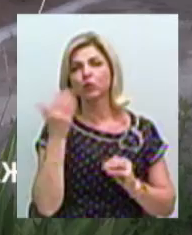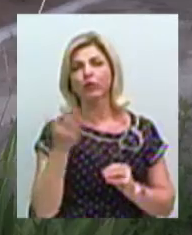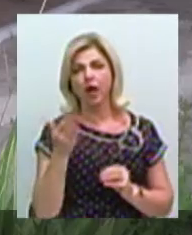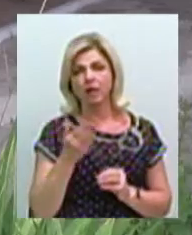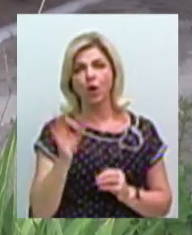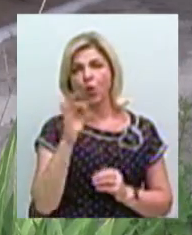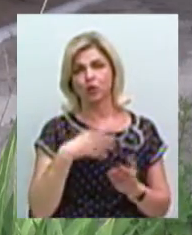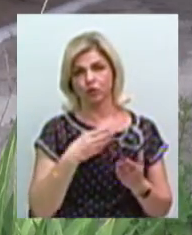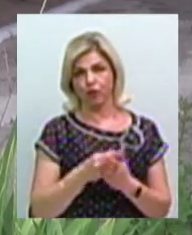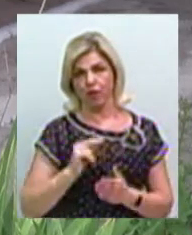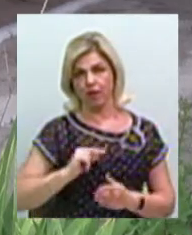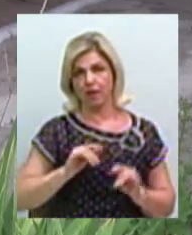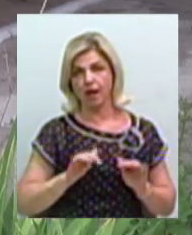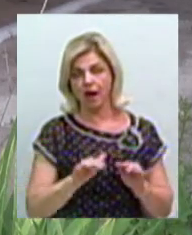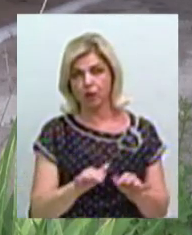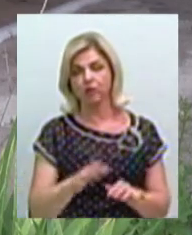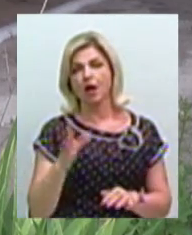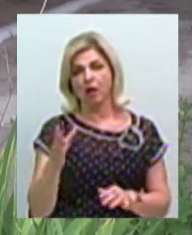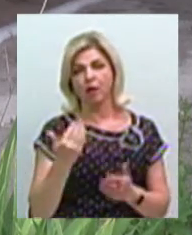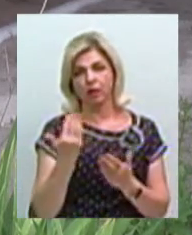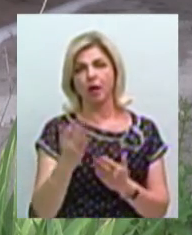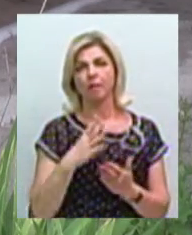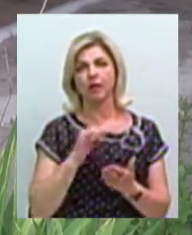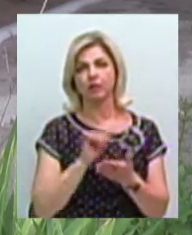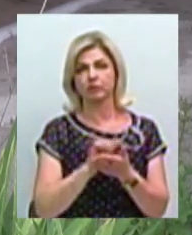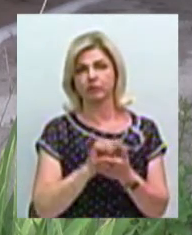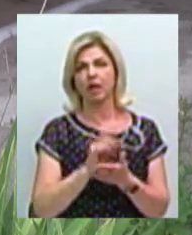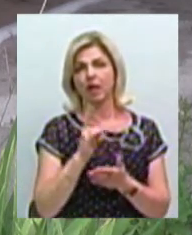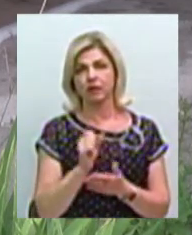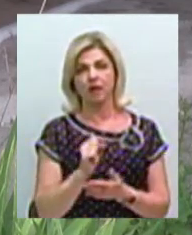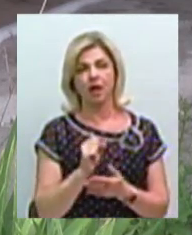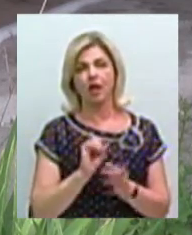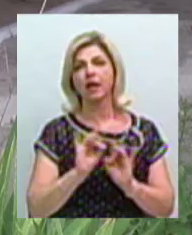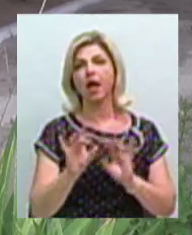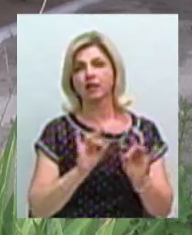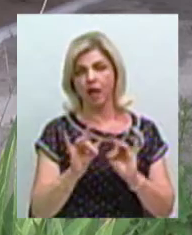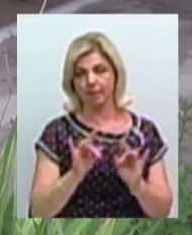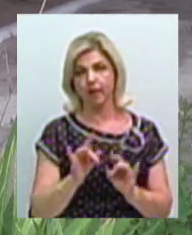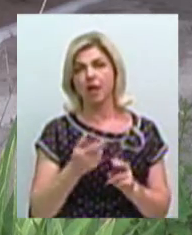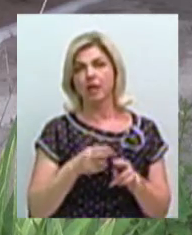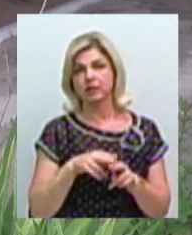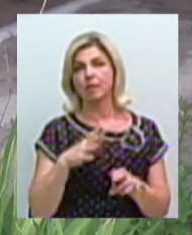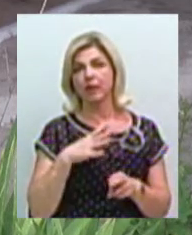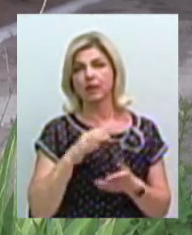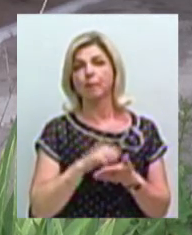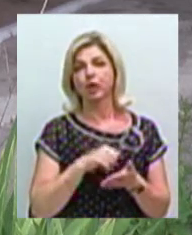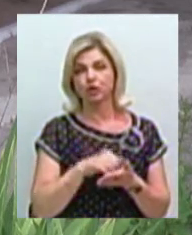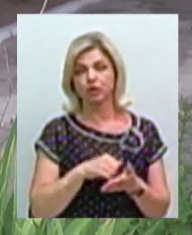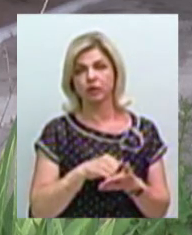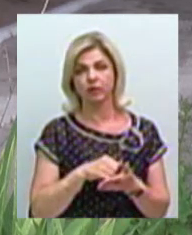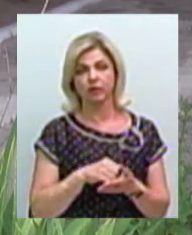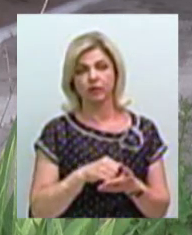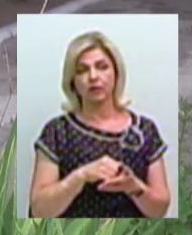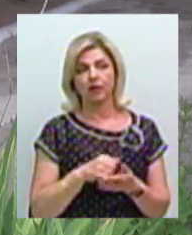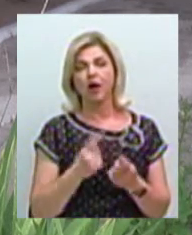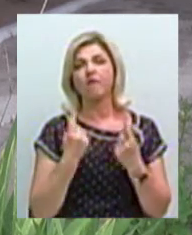звітування про свою діяльність. Вона була висвітлена на зовнішній рекламі по суті, це стало причиною також